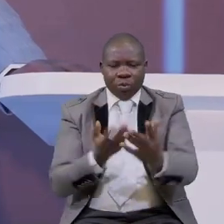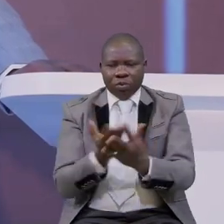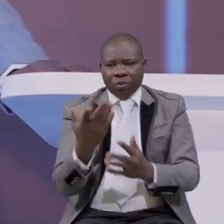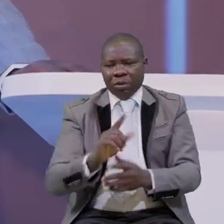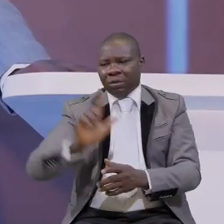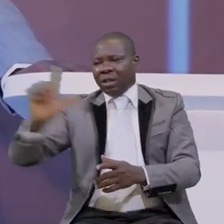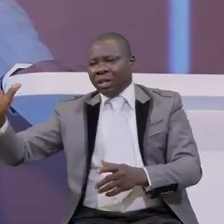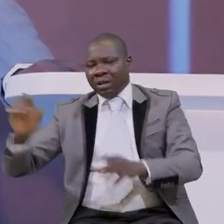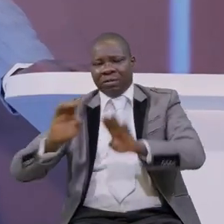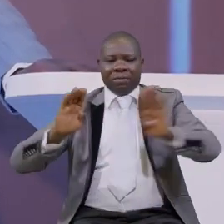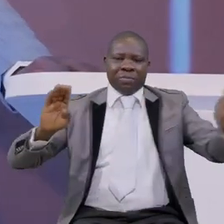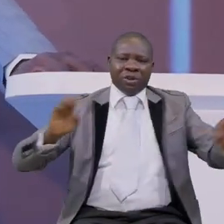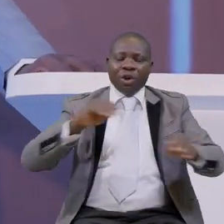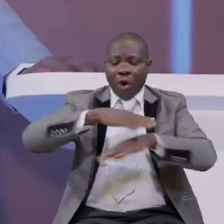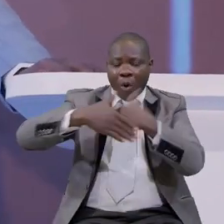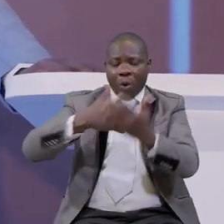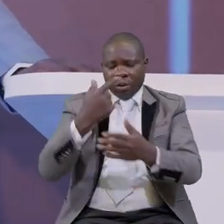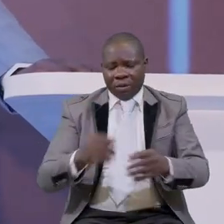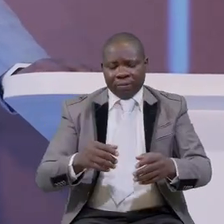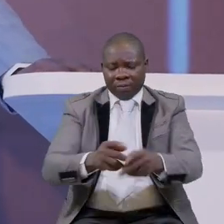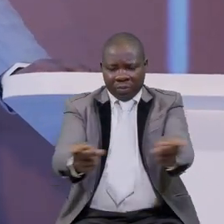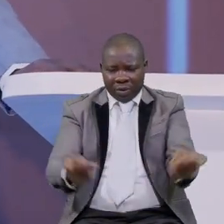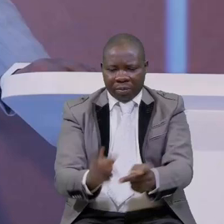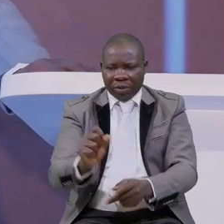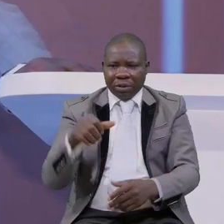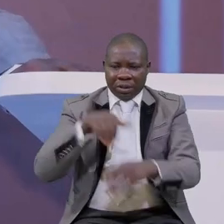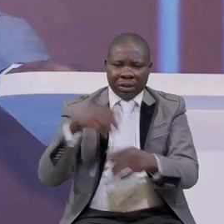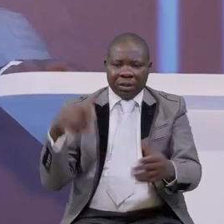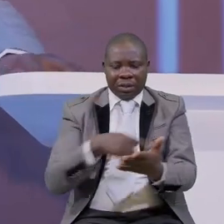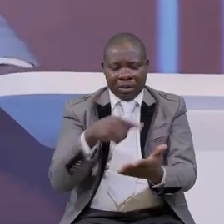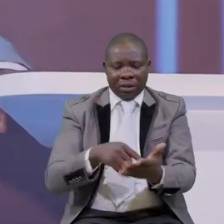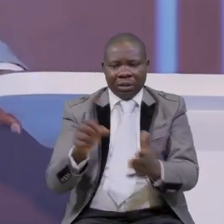Nous irons à gauche, à droite, et partout dans cet état.